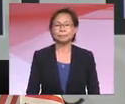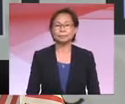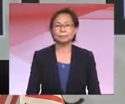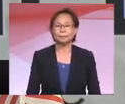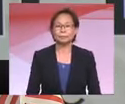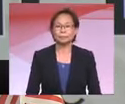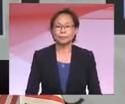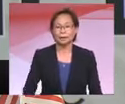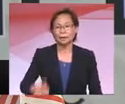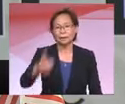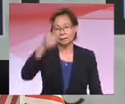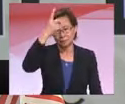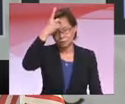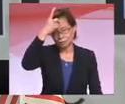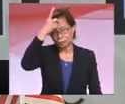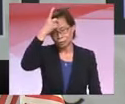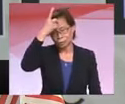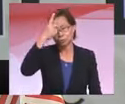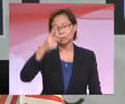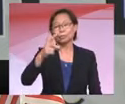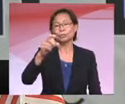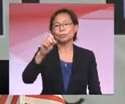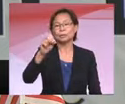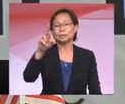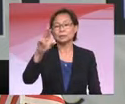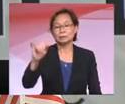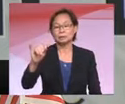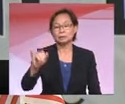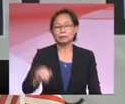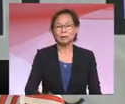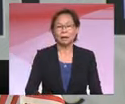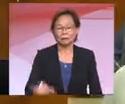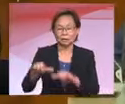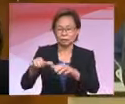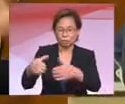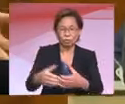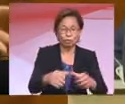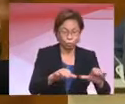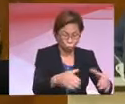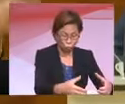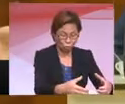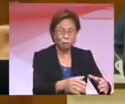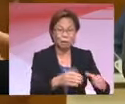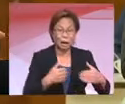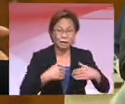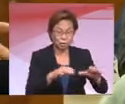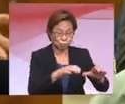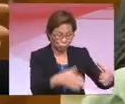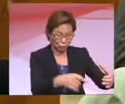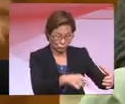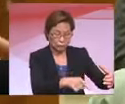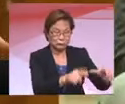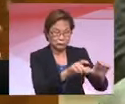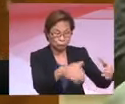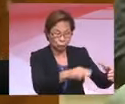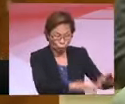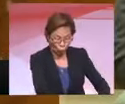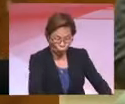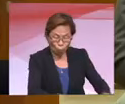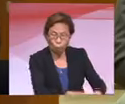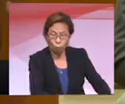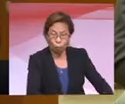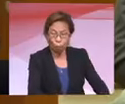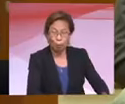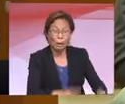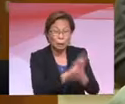Selamat petang Tuan Sri. Terdapat laporan mengatakan golongan kanak-kanak berpotensi atau berupaya jadi silent super